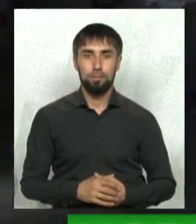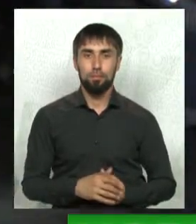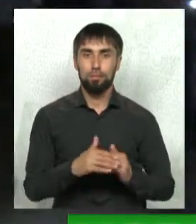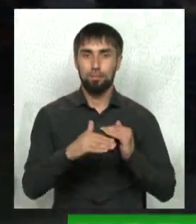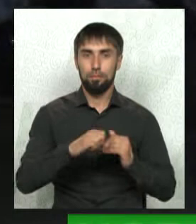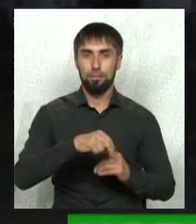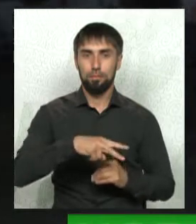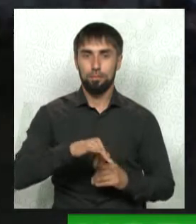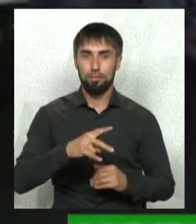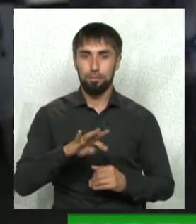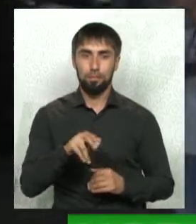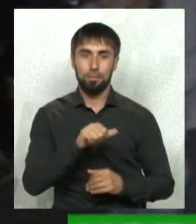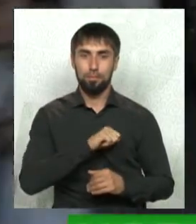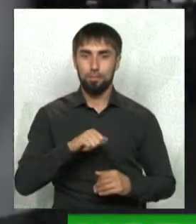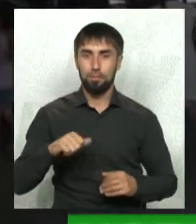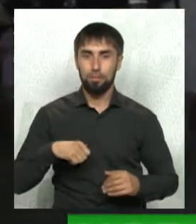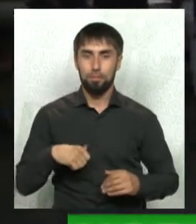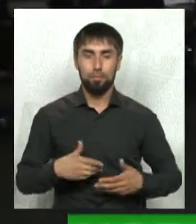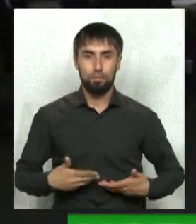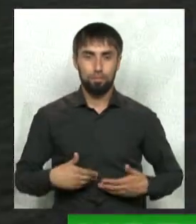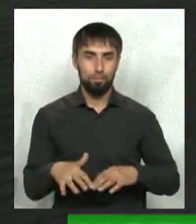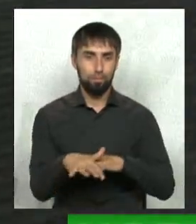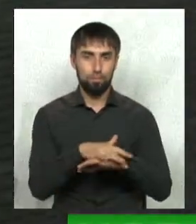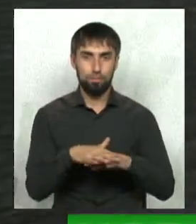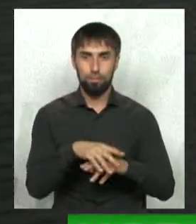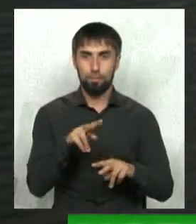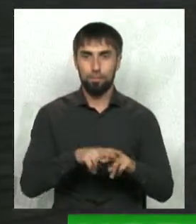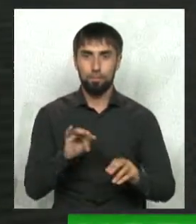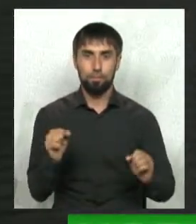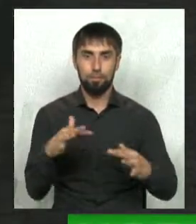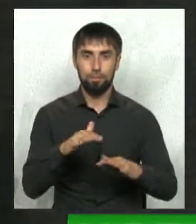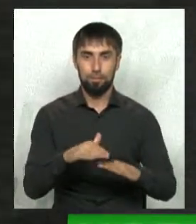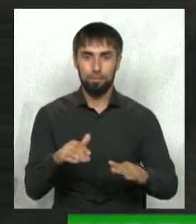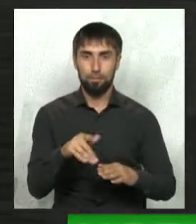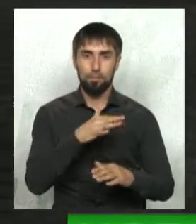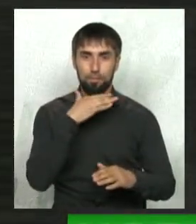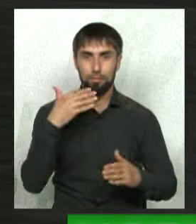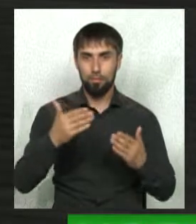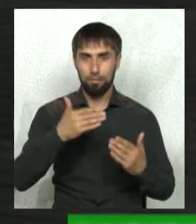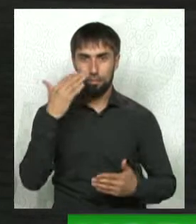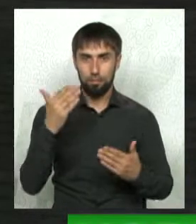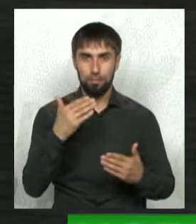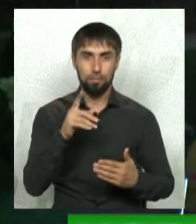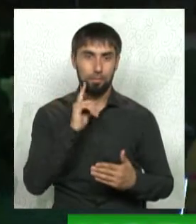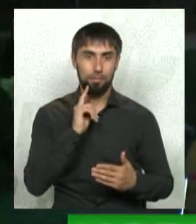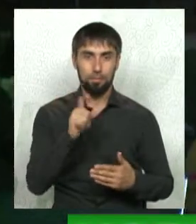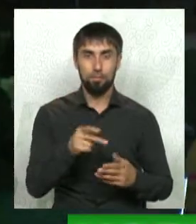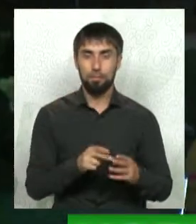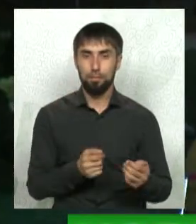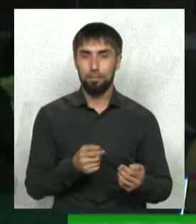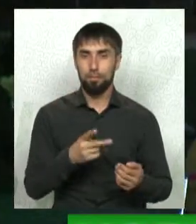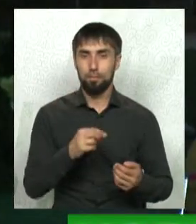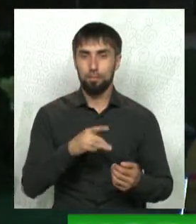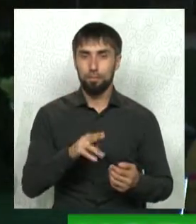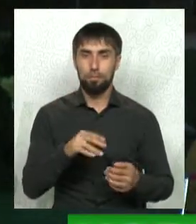Площадь Алания, пожалуй, самая оживленная и притягательная для детей в столице. Здесь масса развлечений. Пока одни катаются на